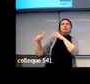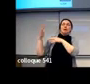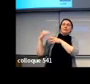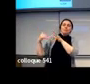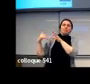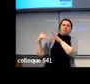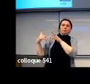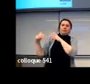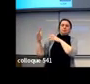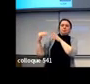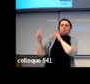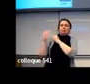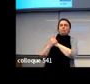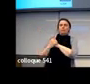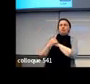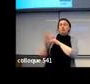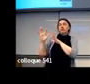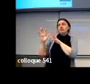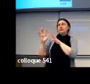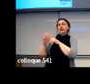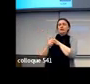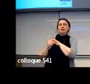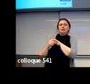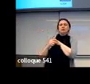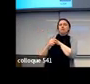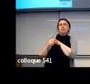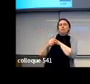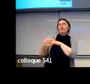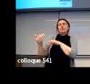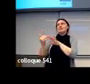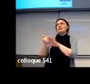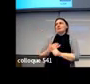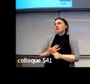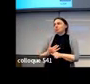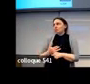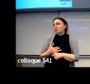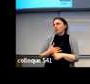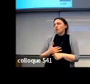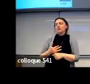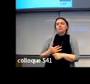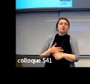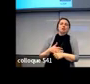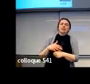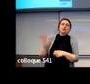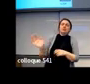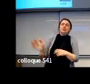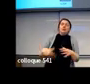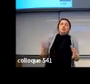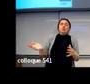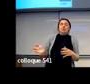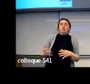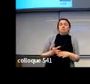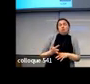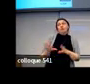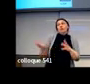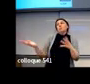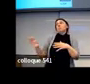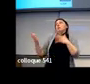Très souvent, ils ont quand même un statut universitaire. Ils peuvent avoir des sabbatiques pour contribuer à des projets. Souvent, comme